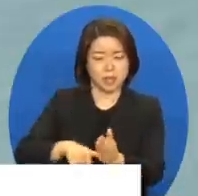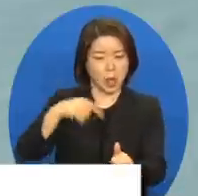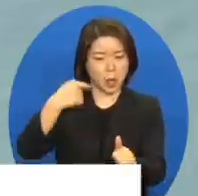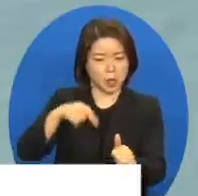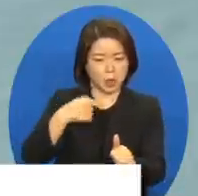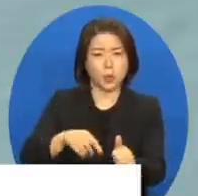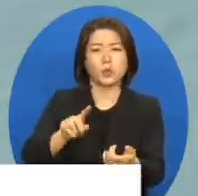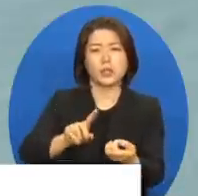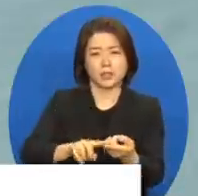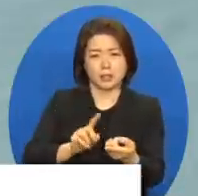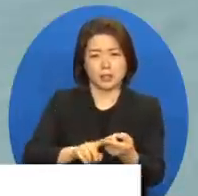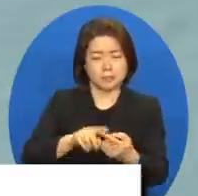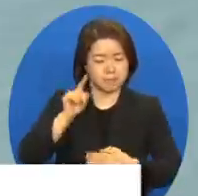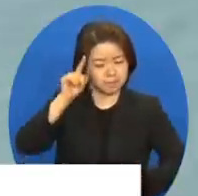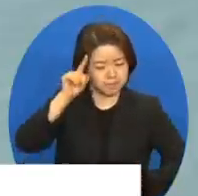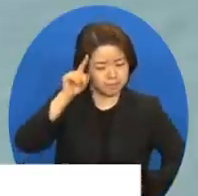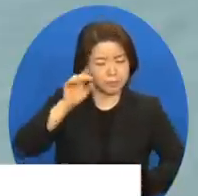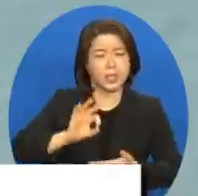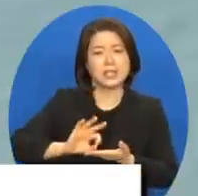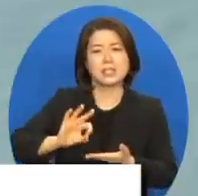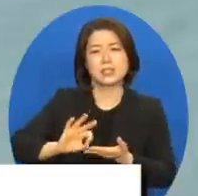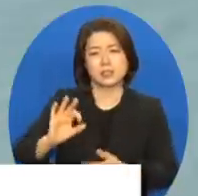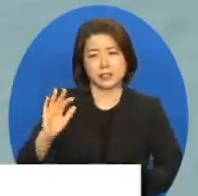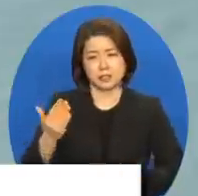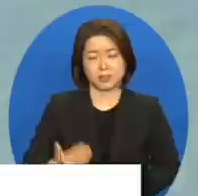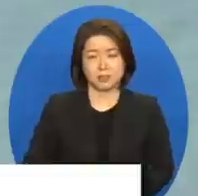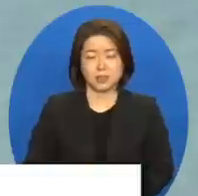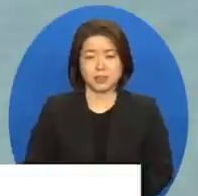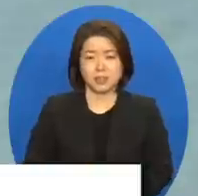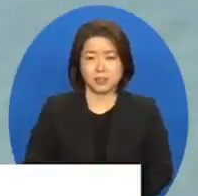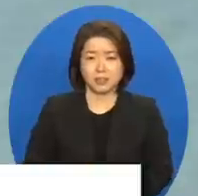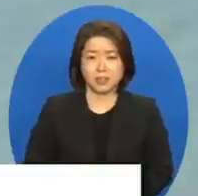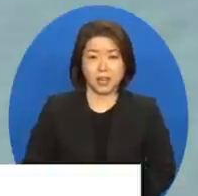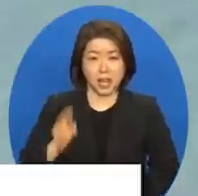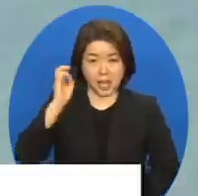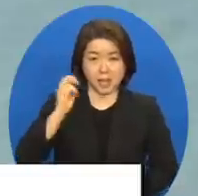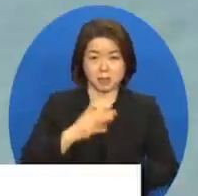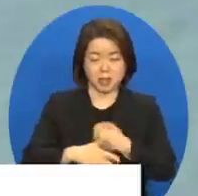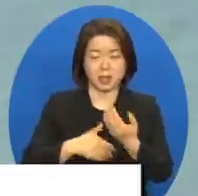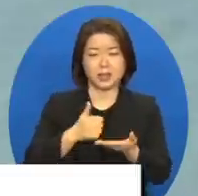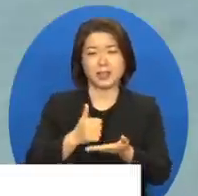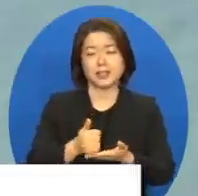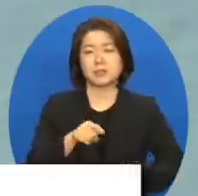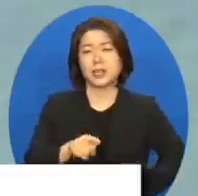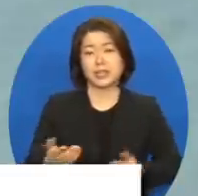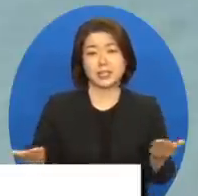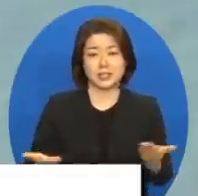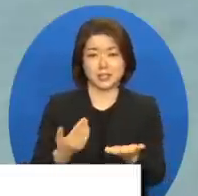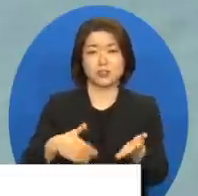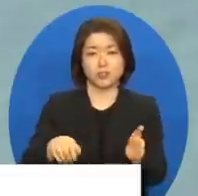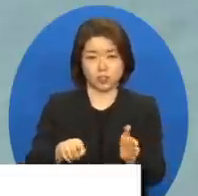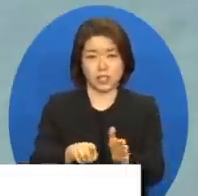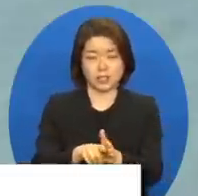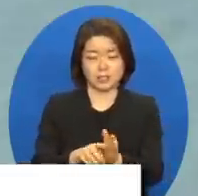대해서 신경을 쓰게 되었습니다. 아마 하나님이 이 일을 위해서 우리에게